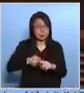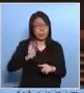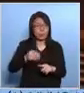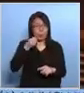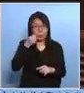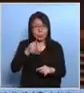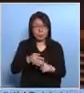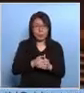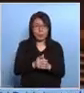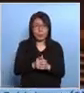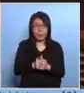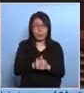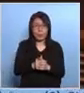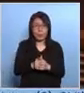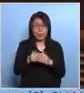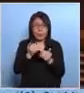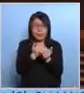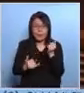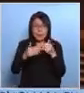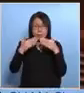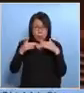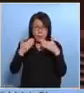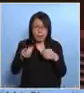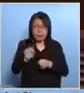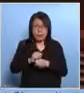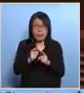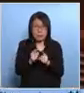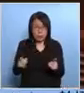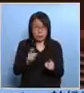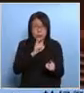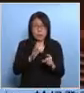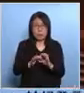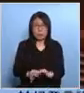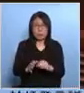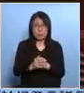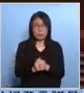該得到這個產假甚至是更長的